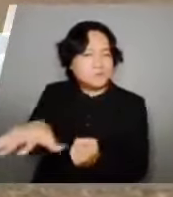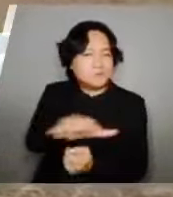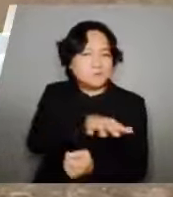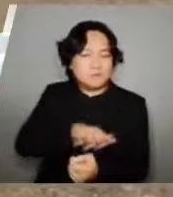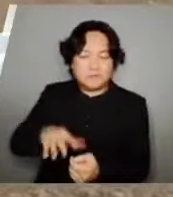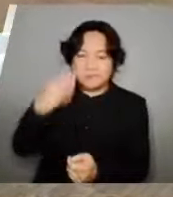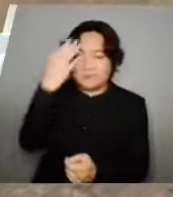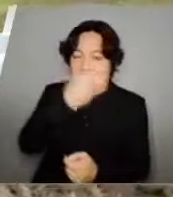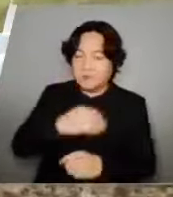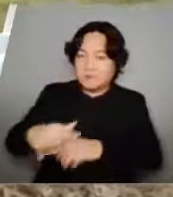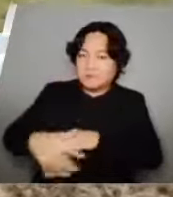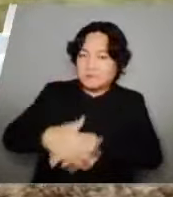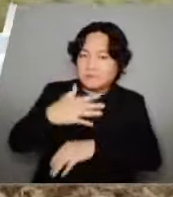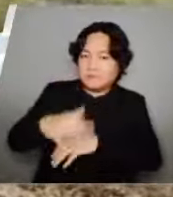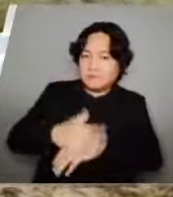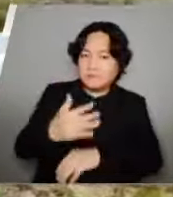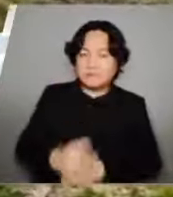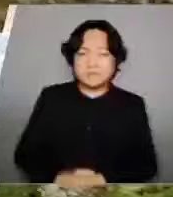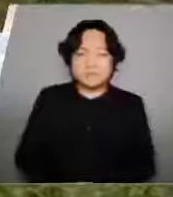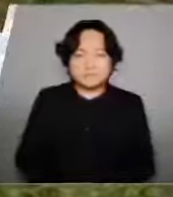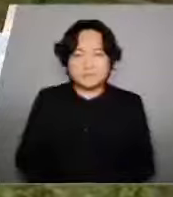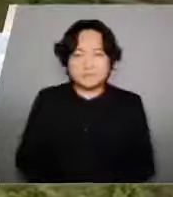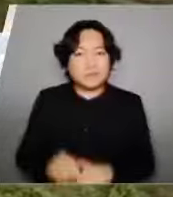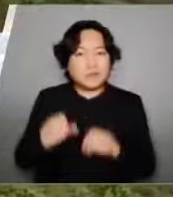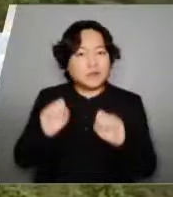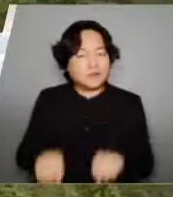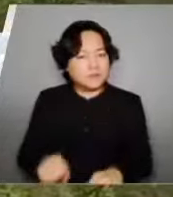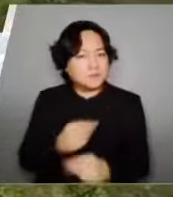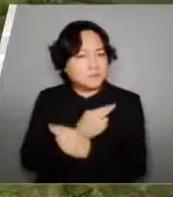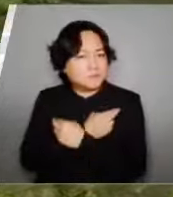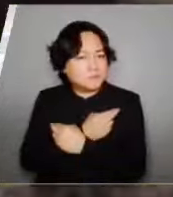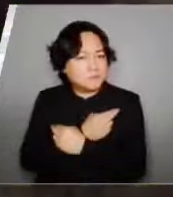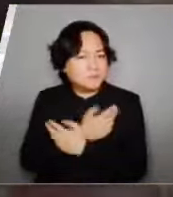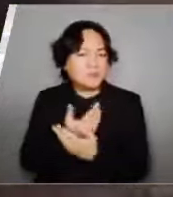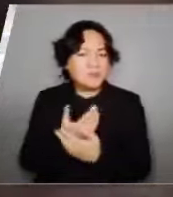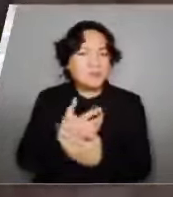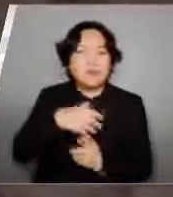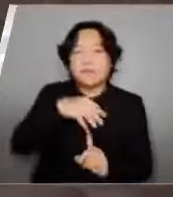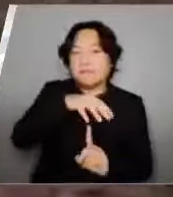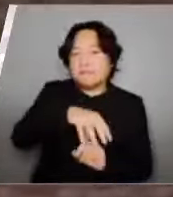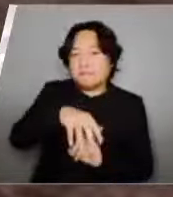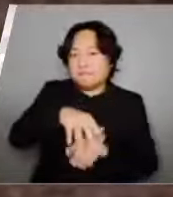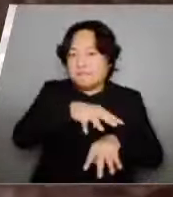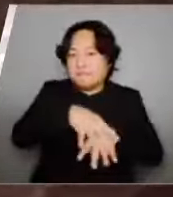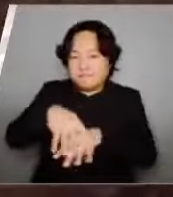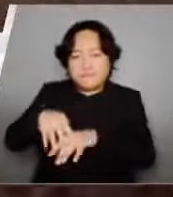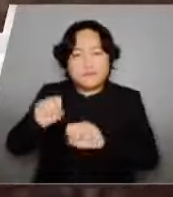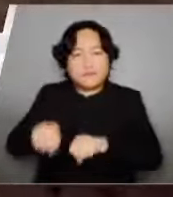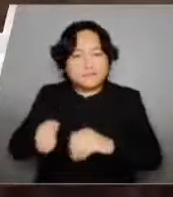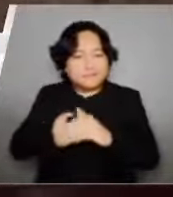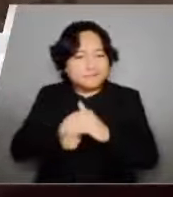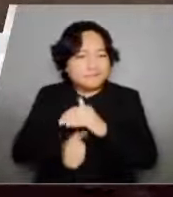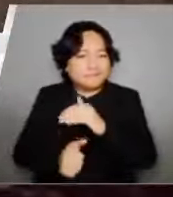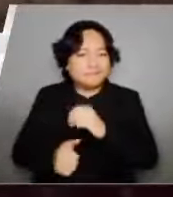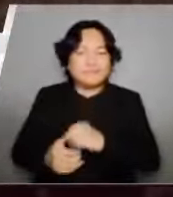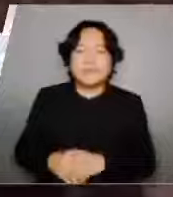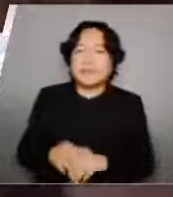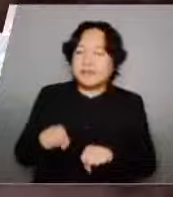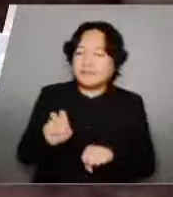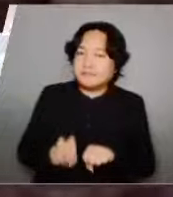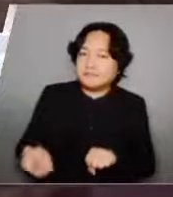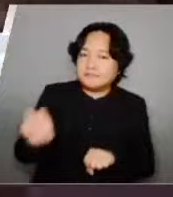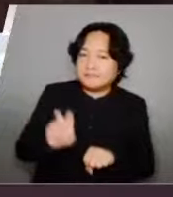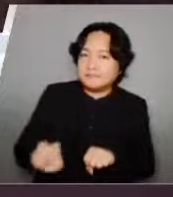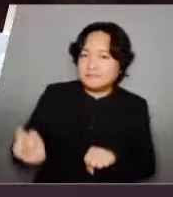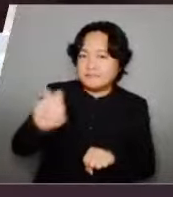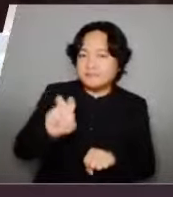katabing lalawigan. Pwede rin magpahinga sa mga kubo sa lugar. Pwede rin mag-side trip sa Bayan ng Tinig kung